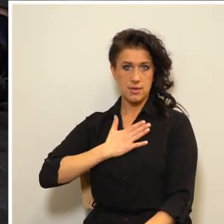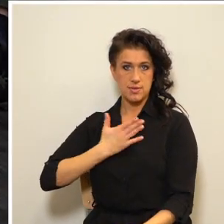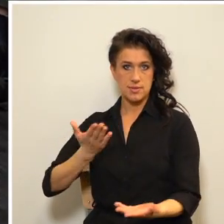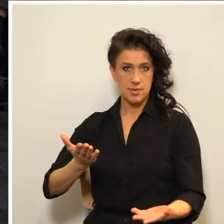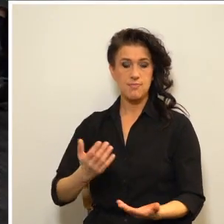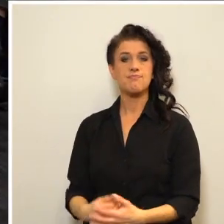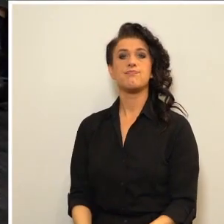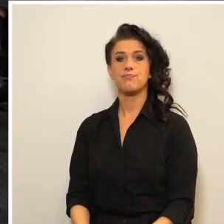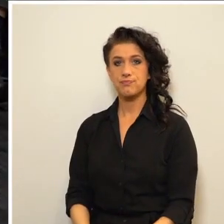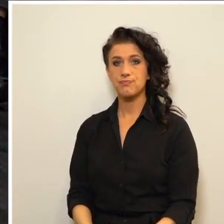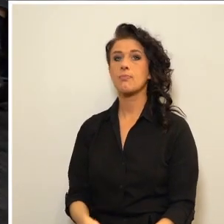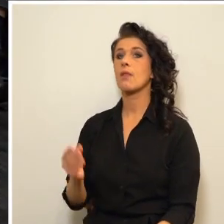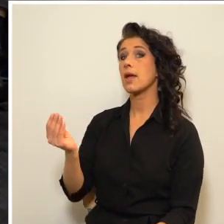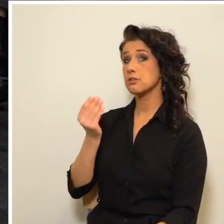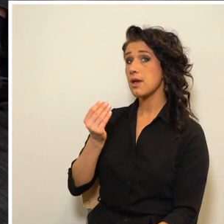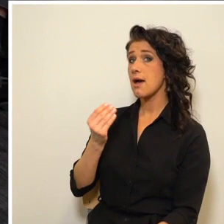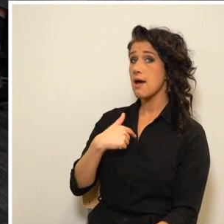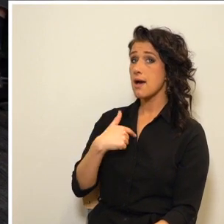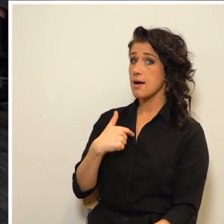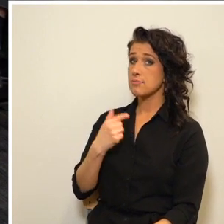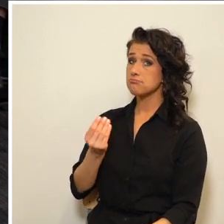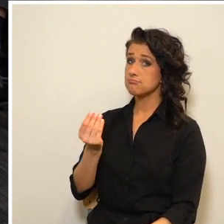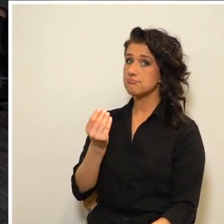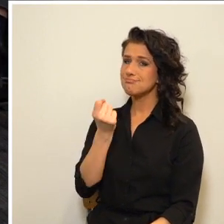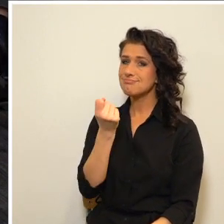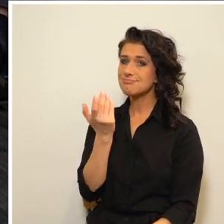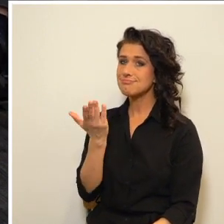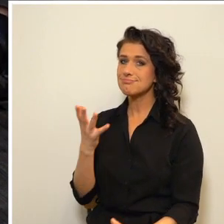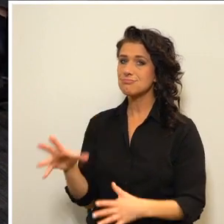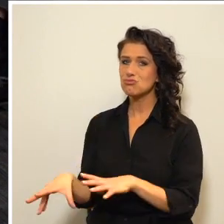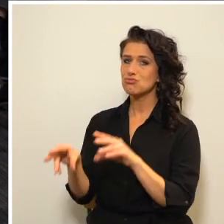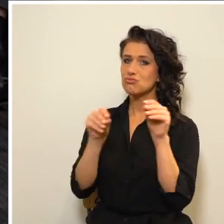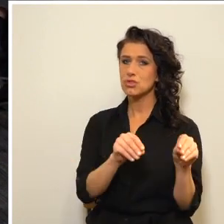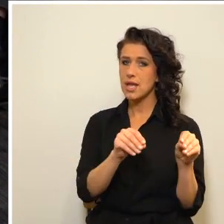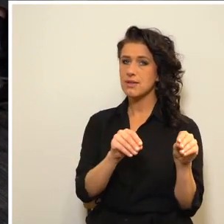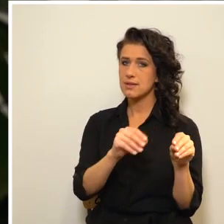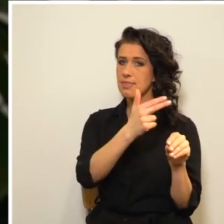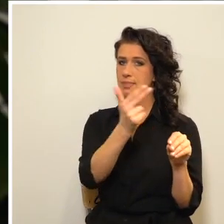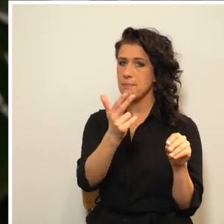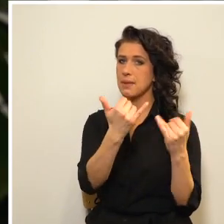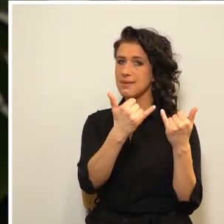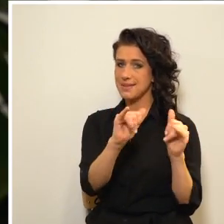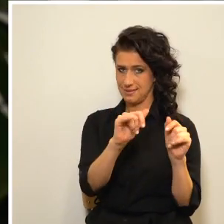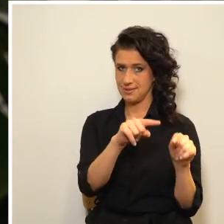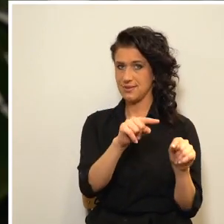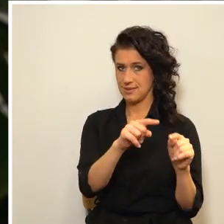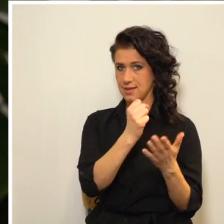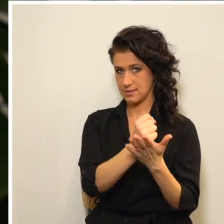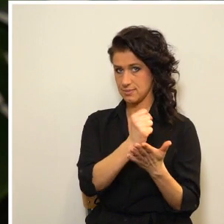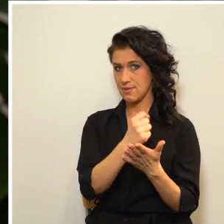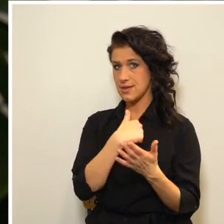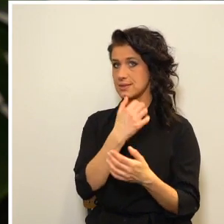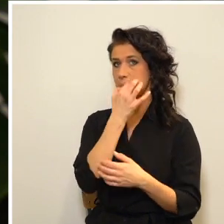a ja jeszcze na chwilę chciałam z przenieść się do innego wymiaru i